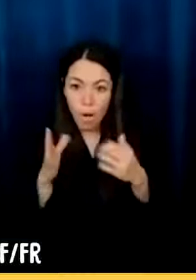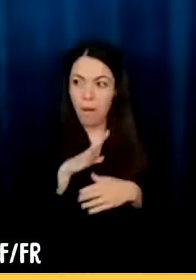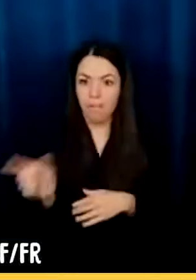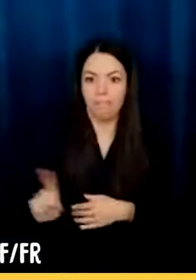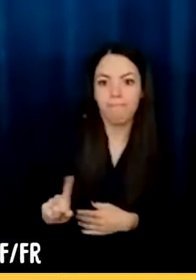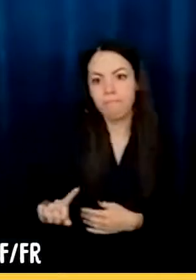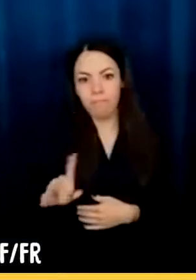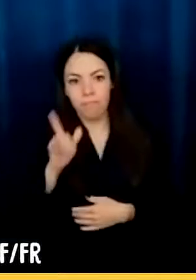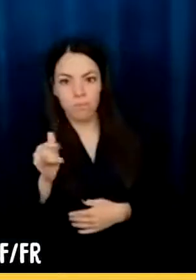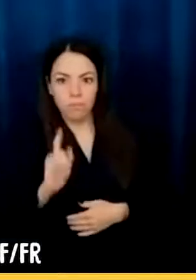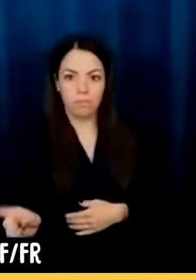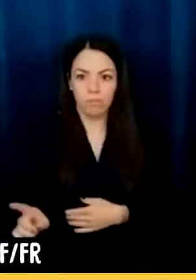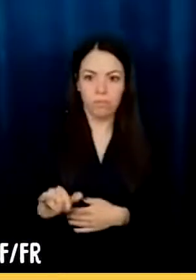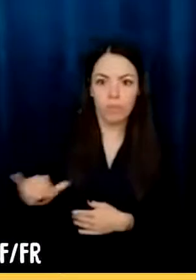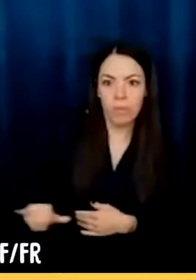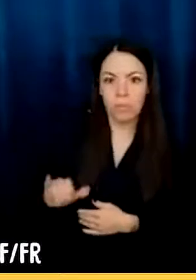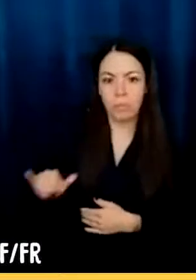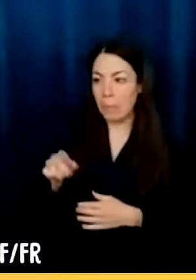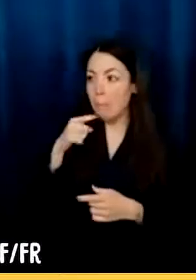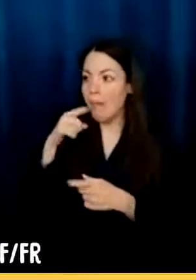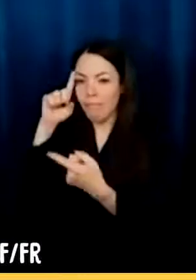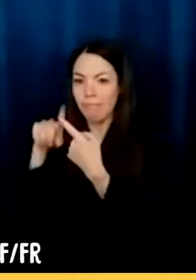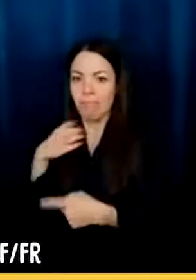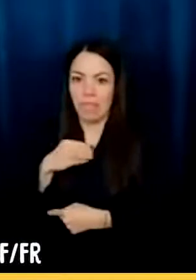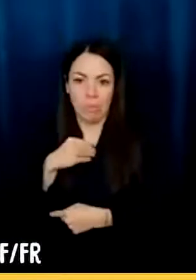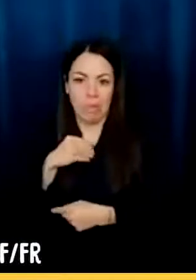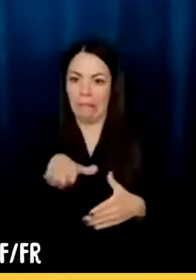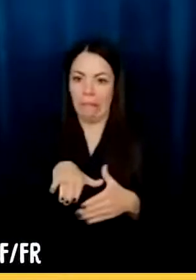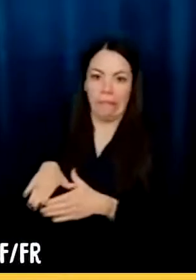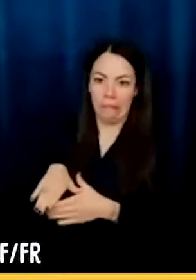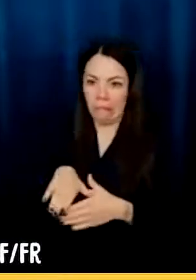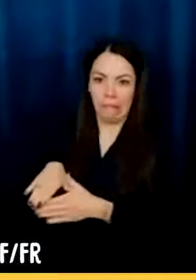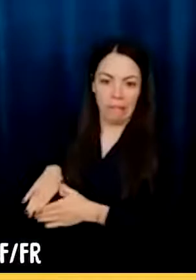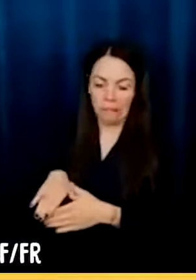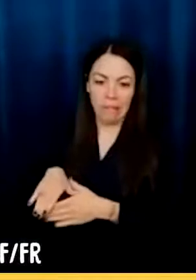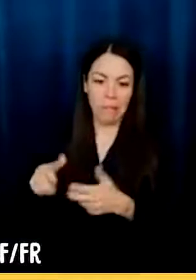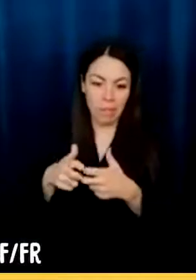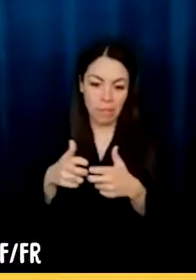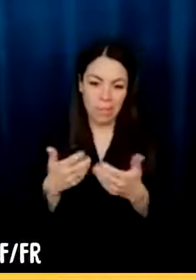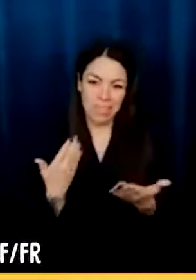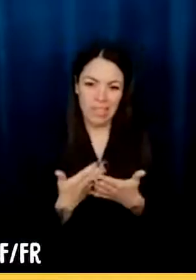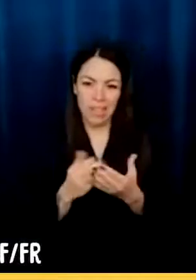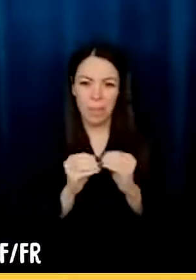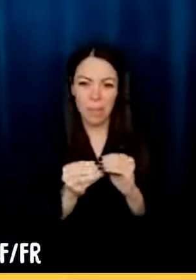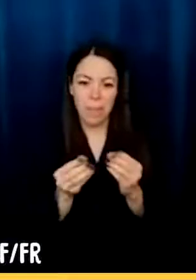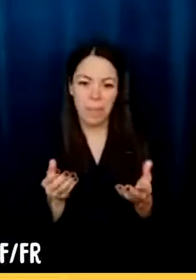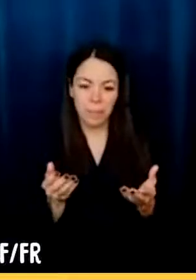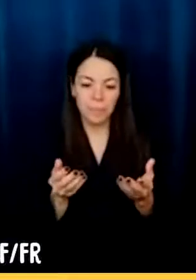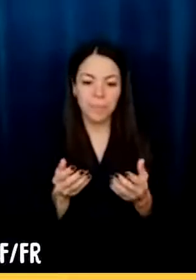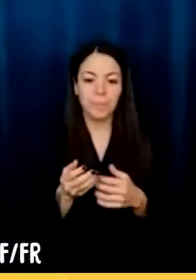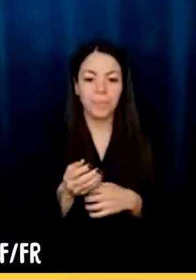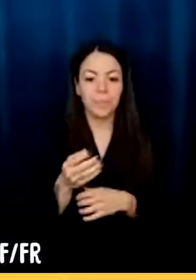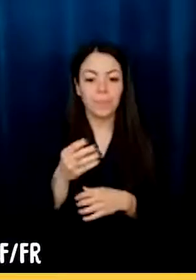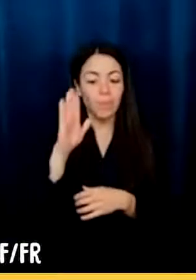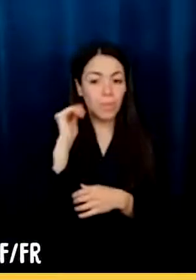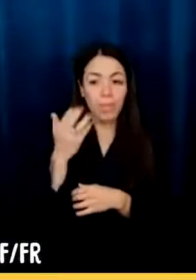sera mal vu, parce qu'on donne... voilà, enfin, tous les petits tabous qu'il y a autour de ce sujet de la sexualité. D'où l'importance vraiment